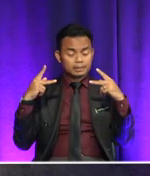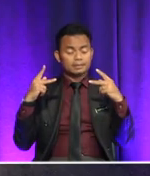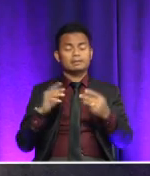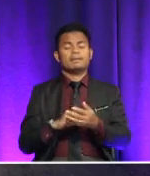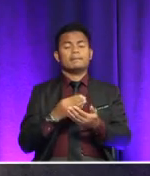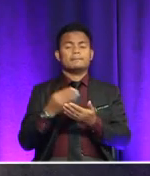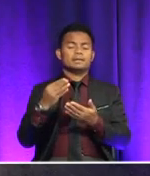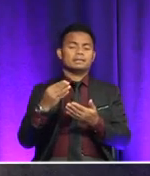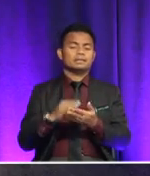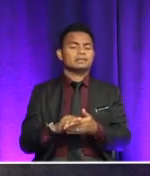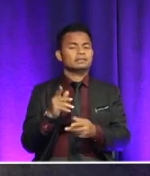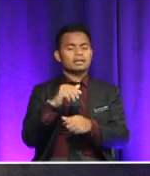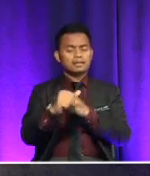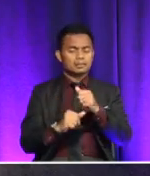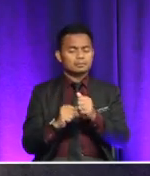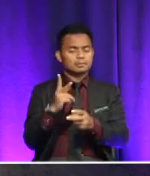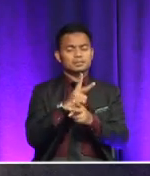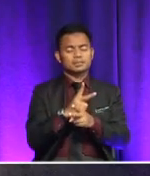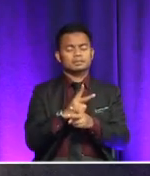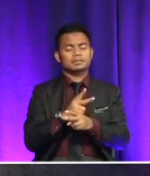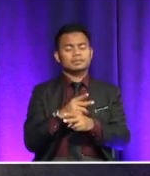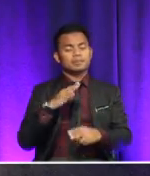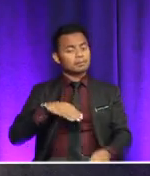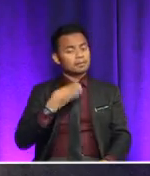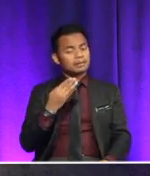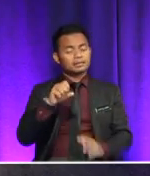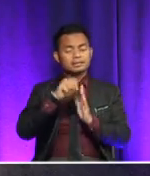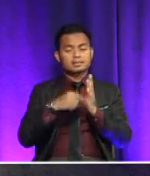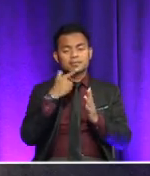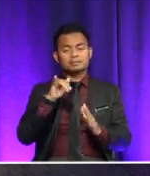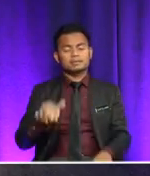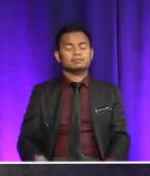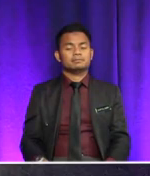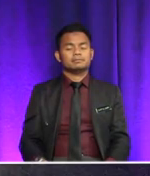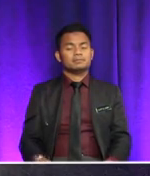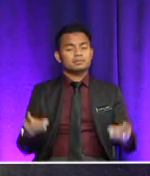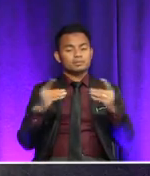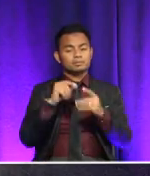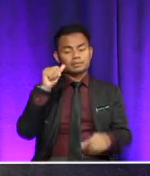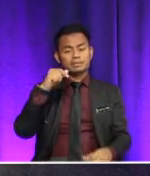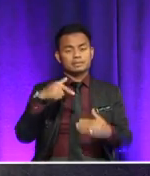Buana haruslah dijaga hidup lestari bahagia selamanya jumpa lagi Assalamualaikum